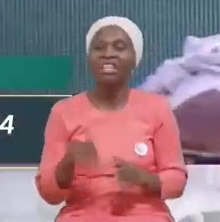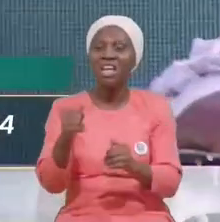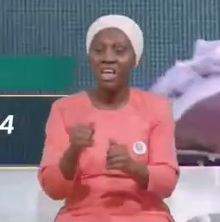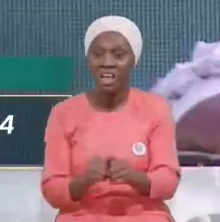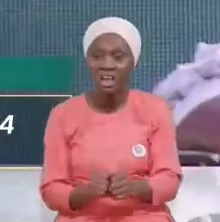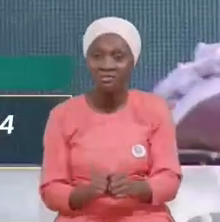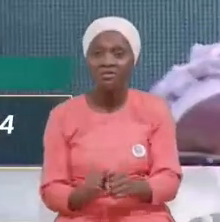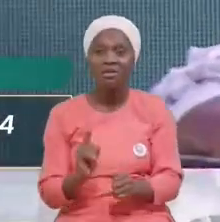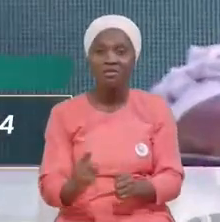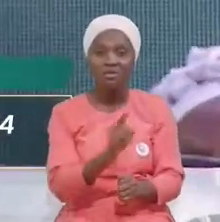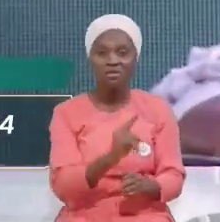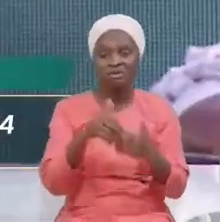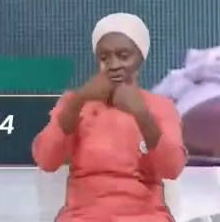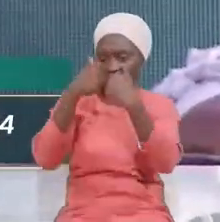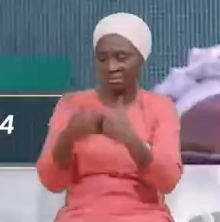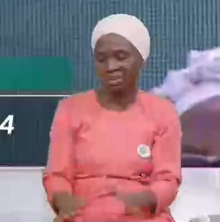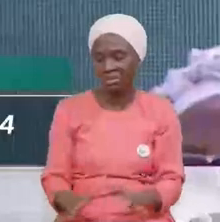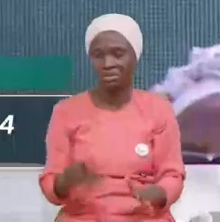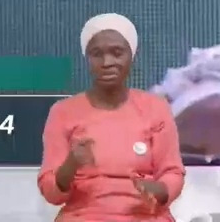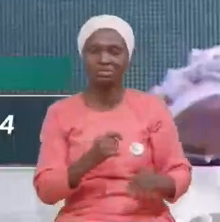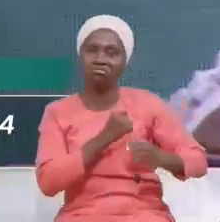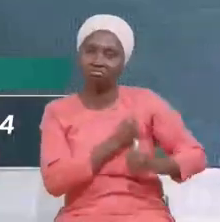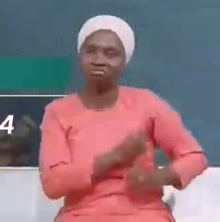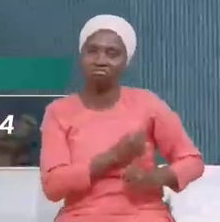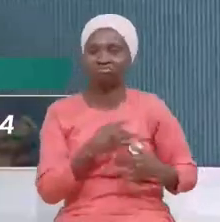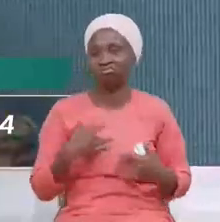Tout le monde aime le courage.